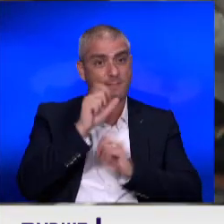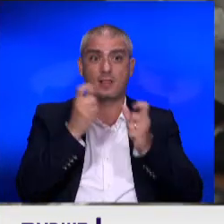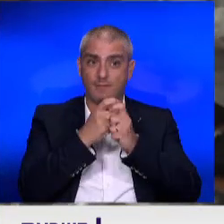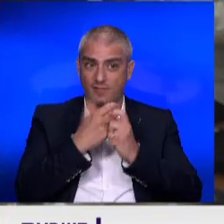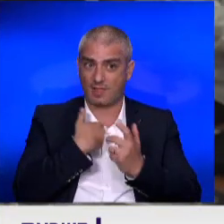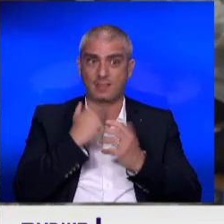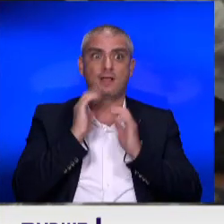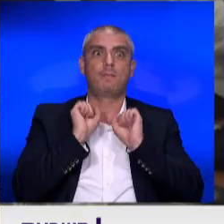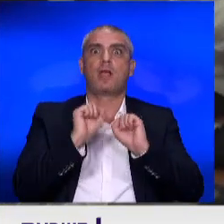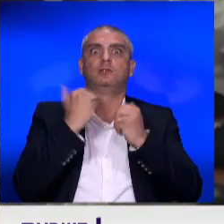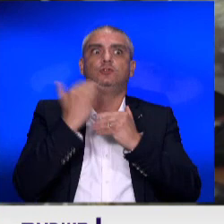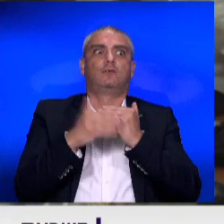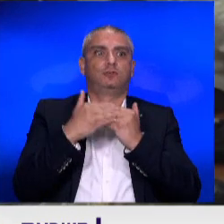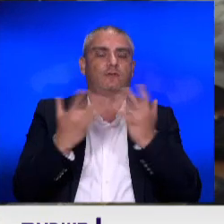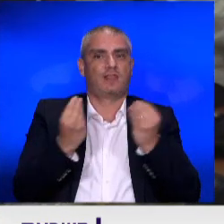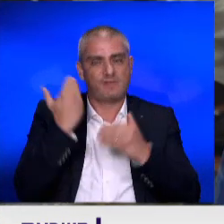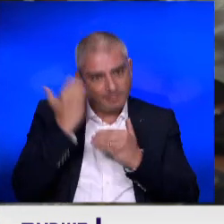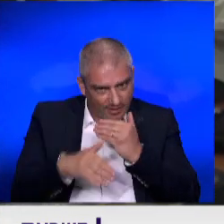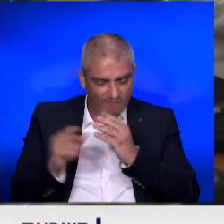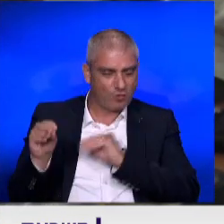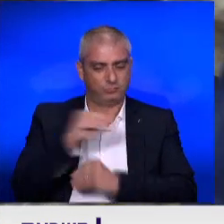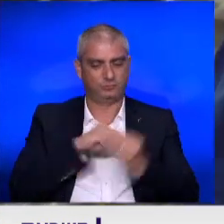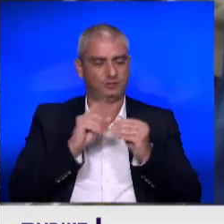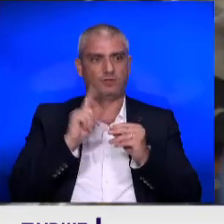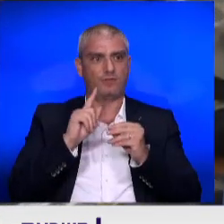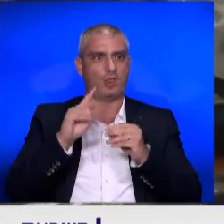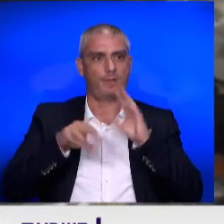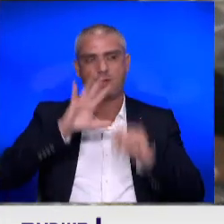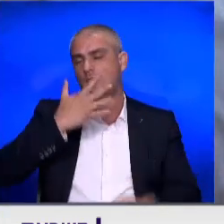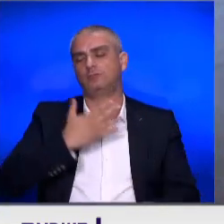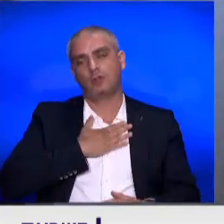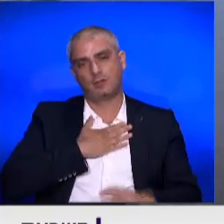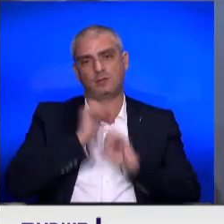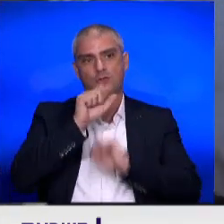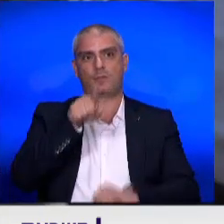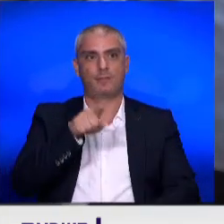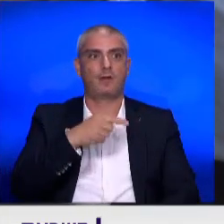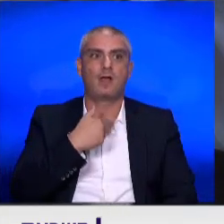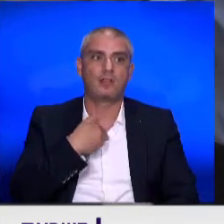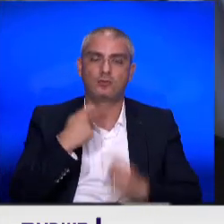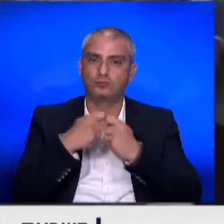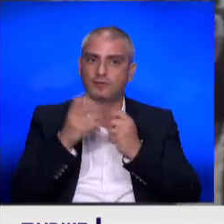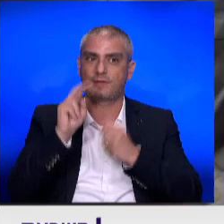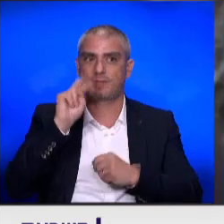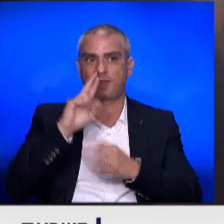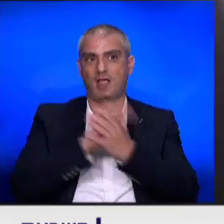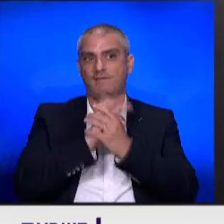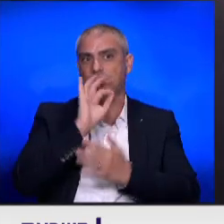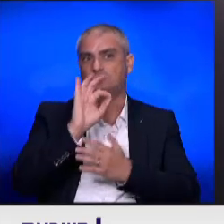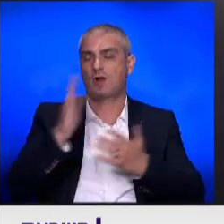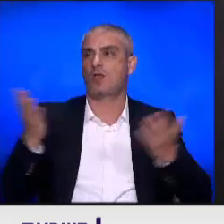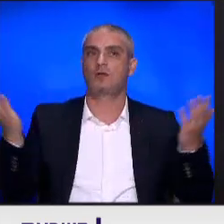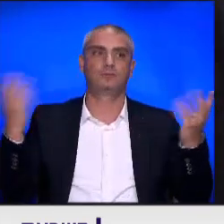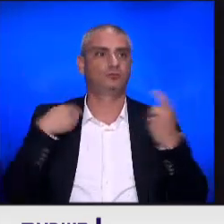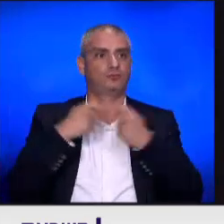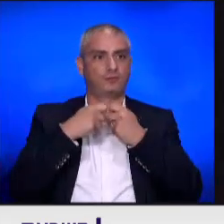שסוף סוף דברים יגמרו והסתדרו ושלא יהיו בחירות חמישיות, אז אני הולך איתם. אנחנו שותפים עם ניר, חברים של ניר. כן. שותפים לו